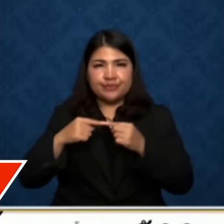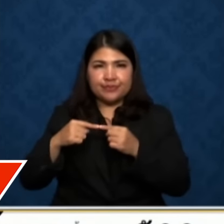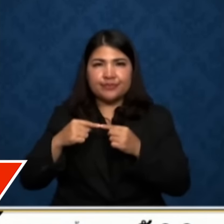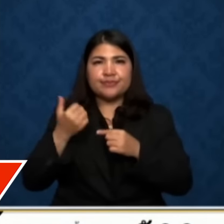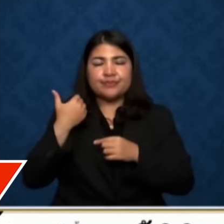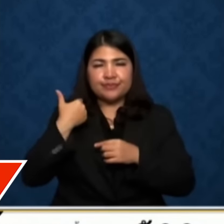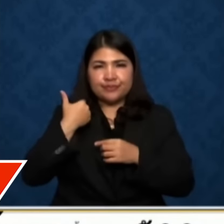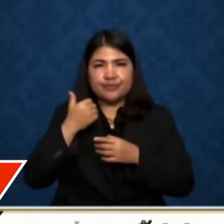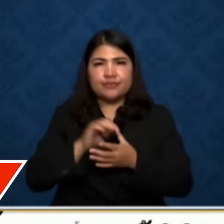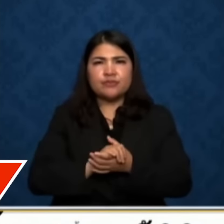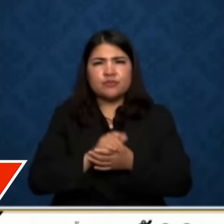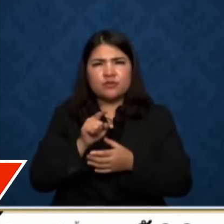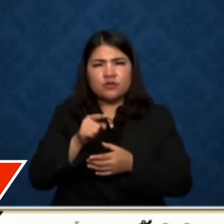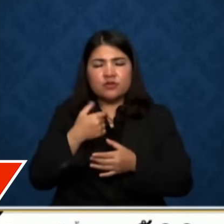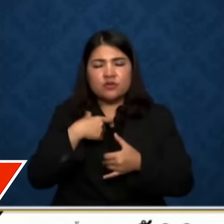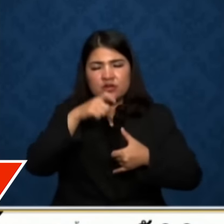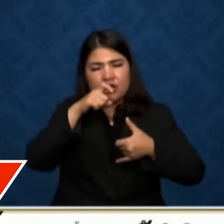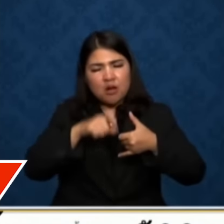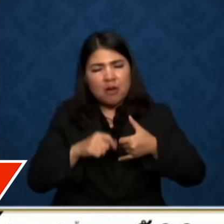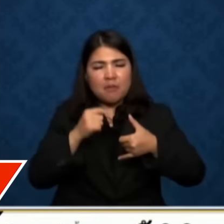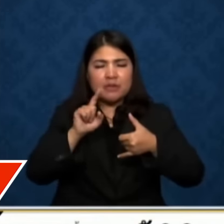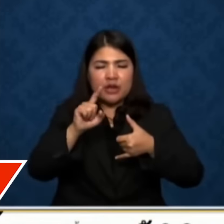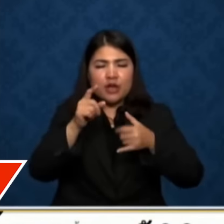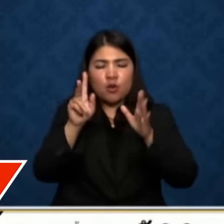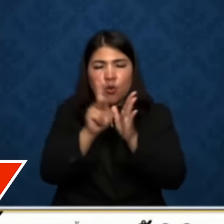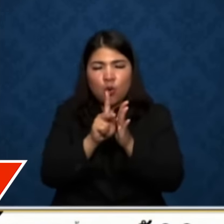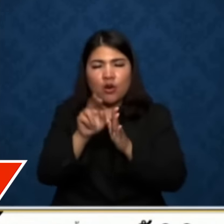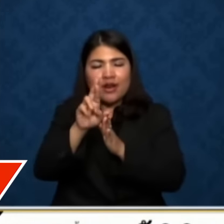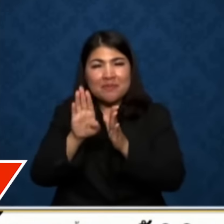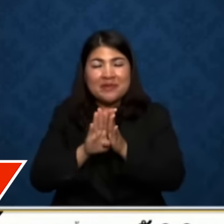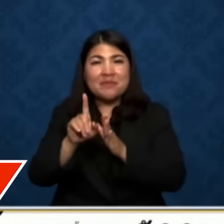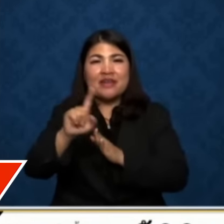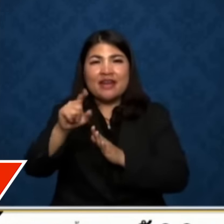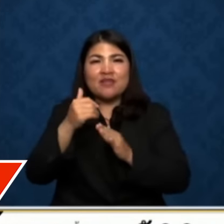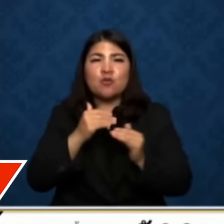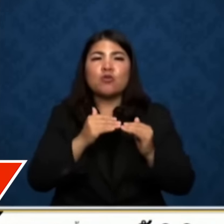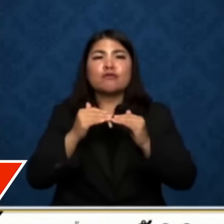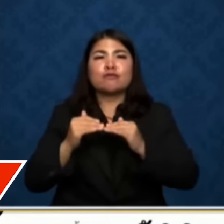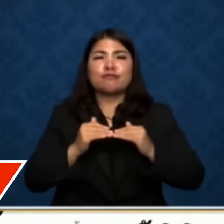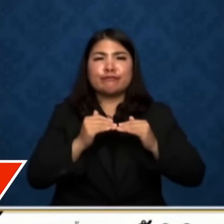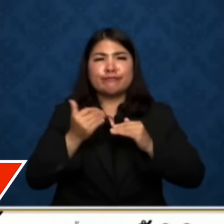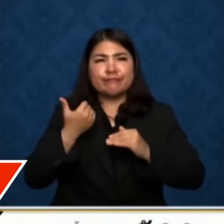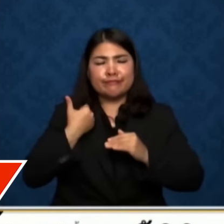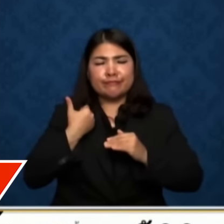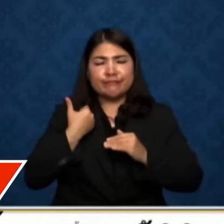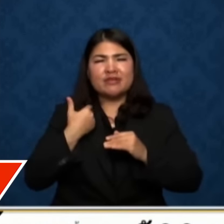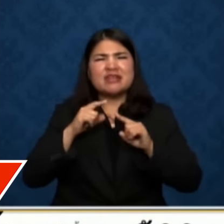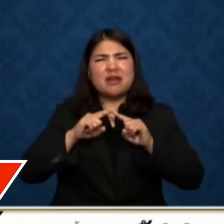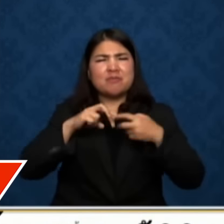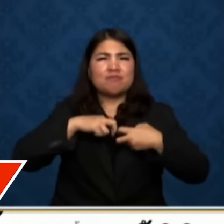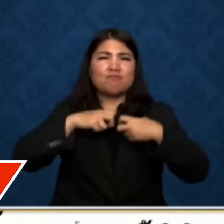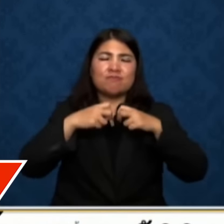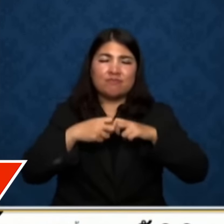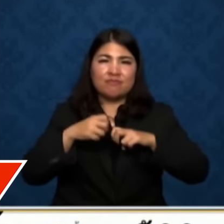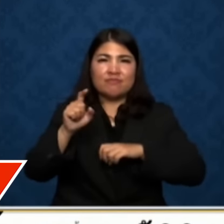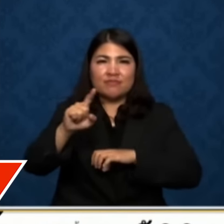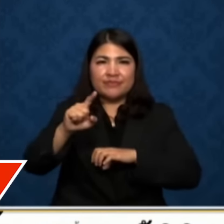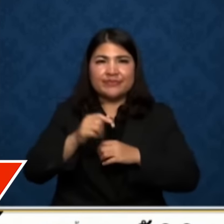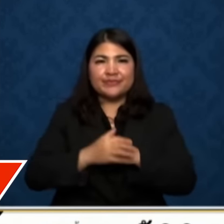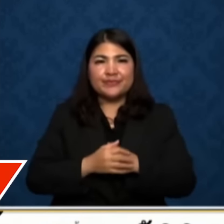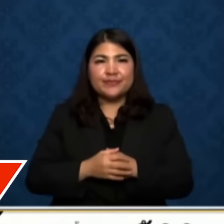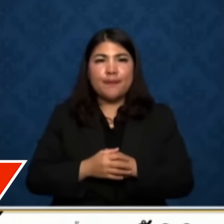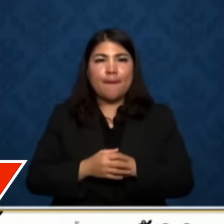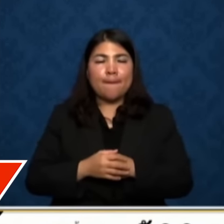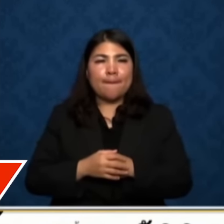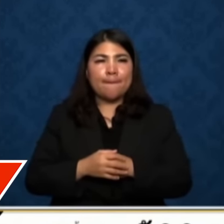างดีก็ขึ้นอยู่กับว่าศักยภาพเป็นยังไงกฎระเบียบเป็นยังไงแล้วจะได้เท่าเทียมกันทุกคนหรือไม่นะครับประเด็นมีแค่นี้แต่ปัญหาก็คือว่ามันปรากฏใน